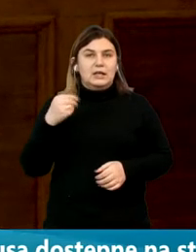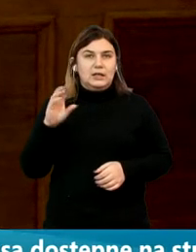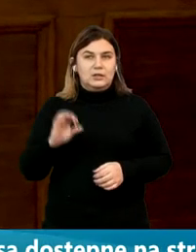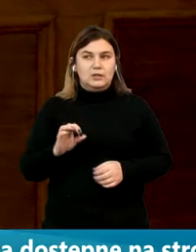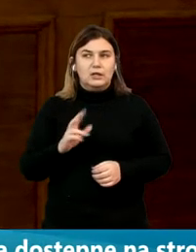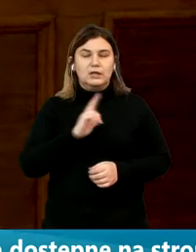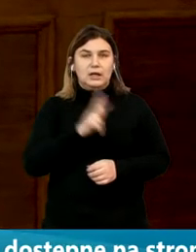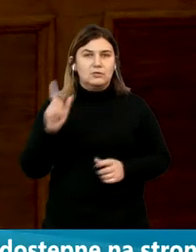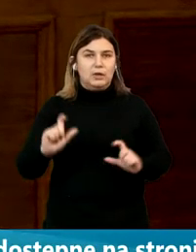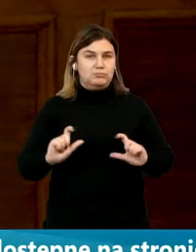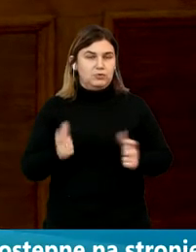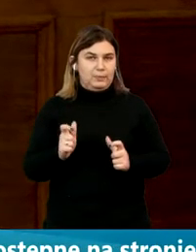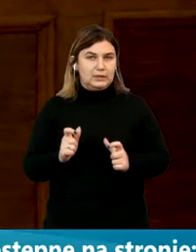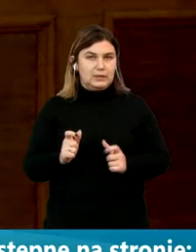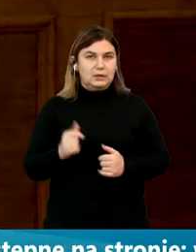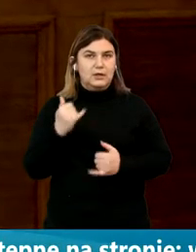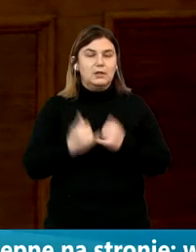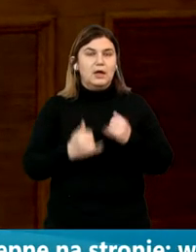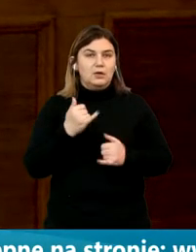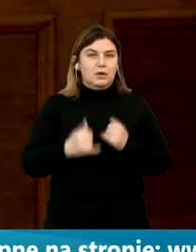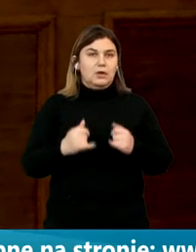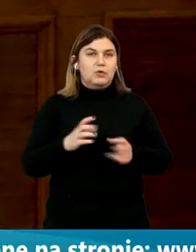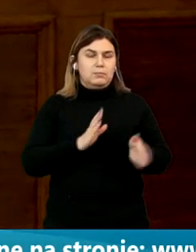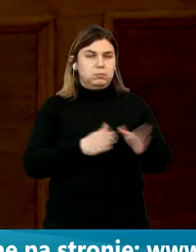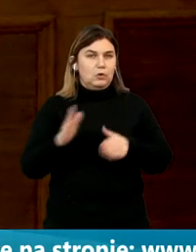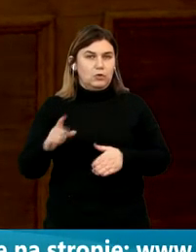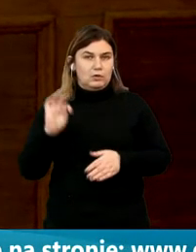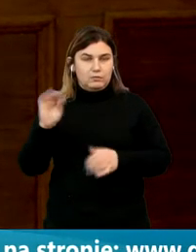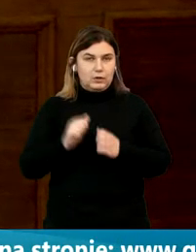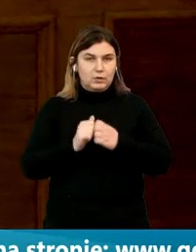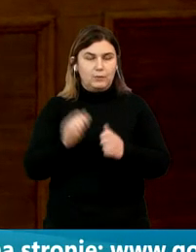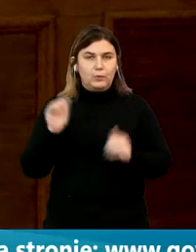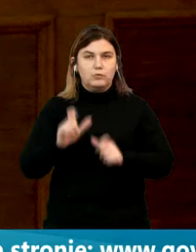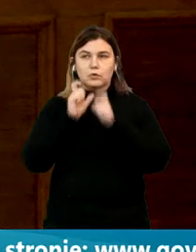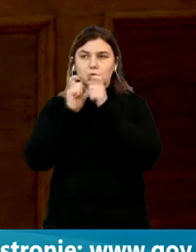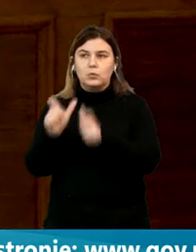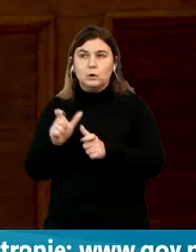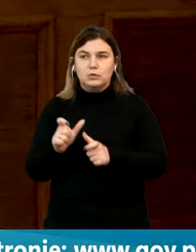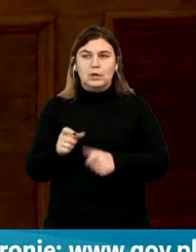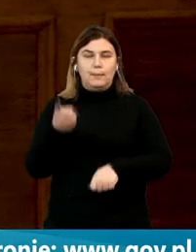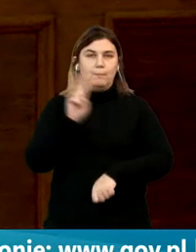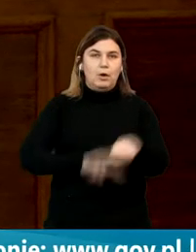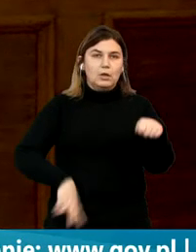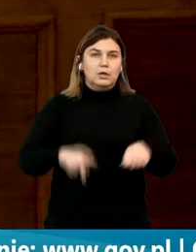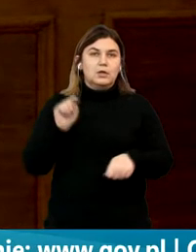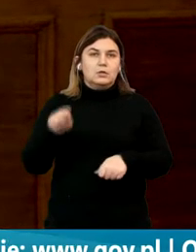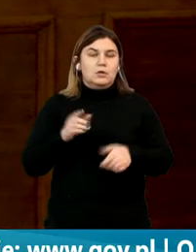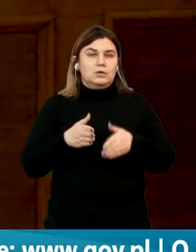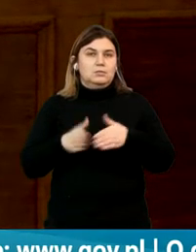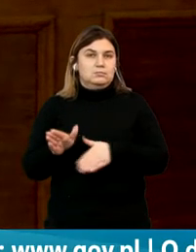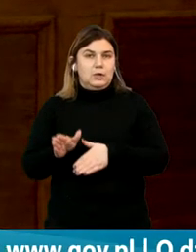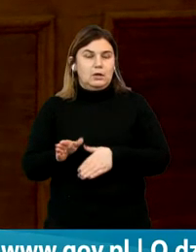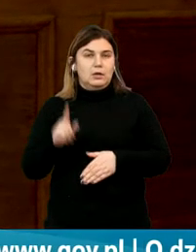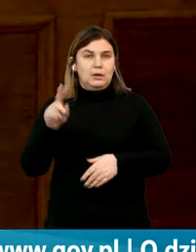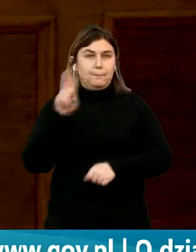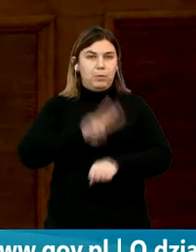taki przypadek, jeżeli zakłóca porządek, Pani zdanie można zgłosić policji, to jest ten kierunek i